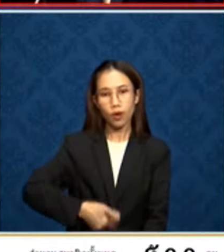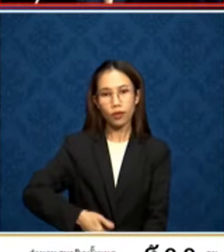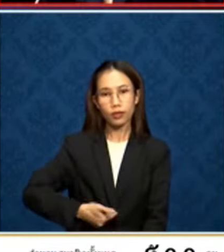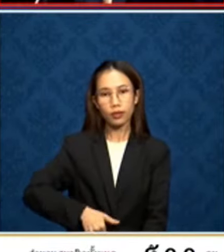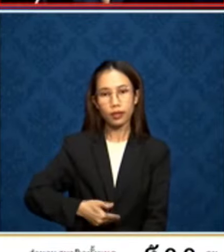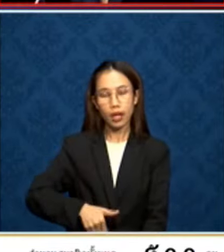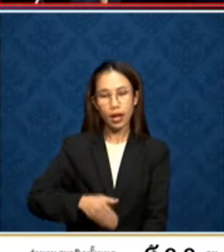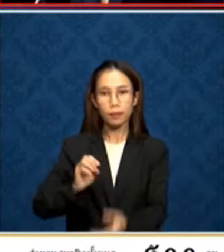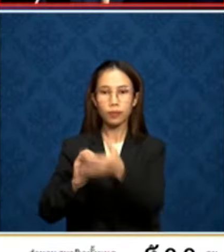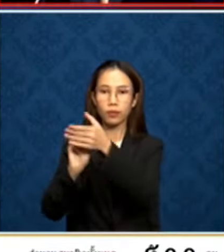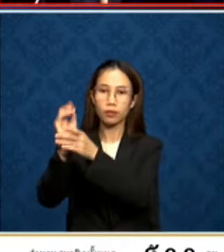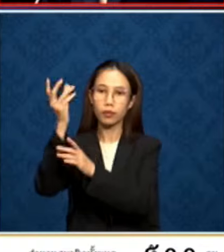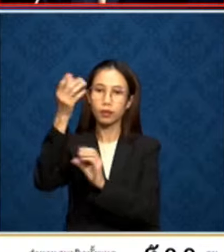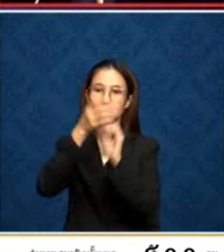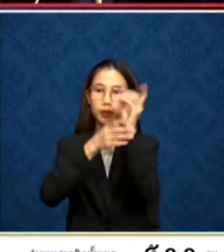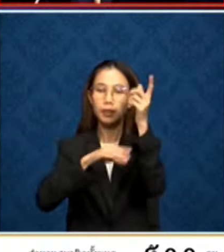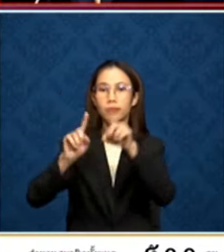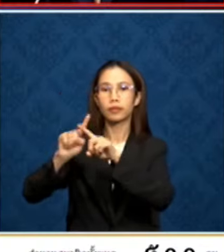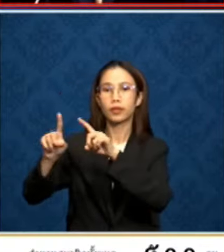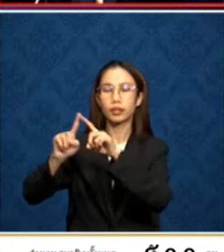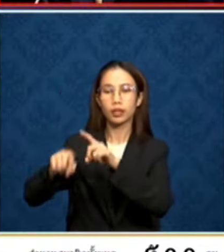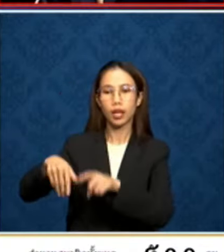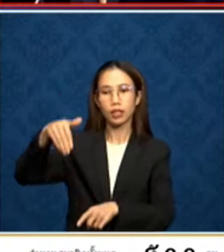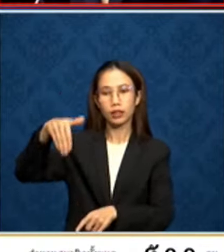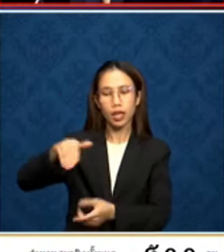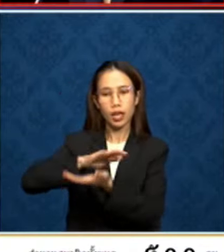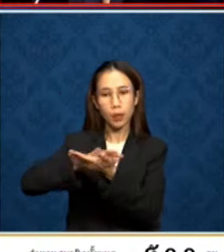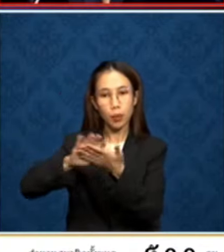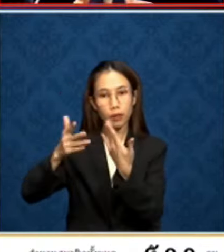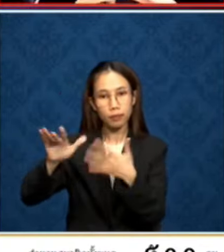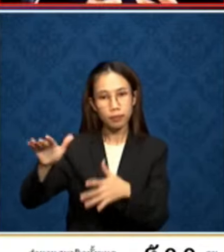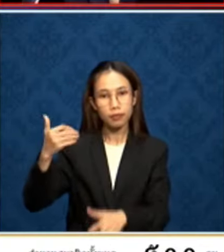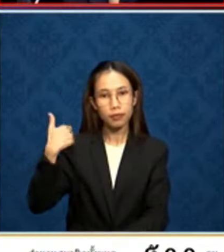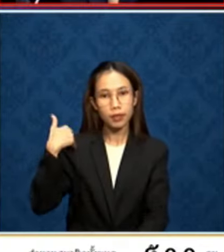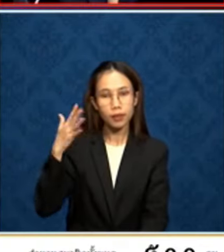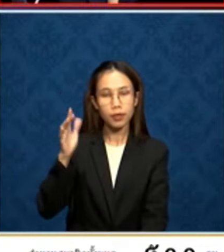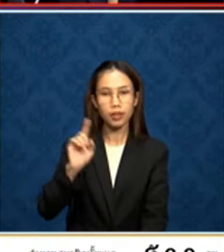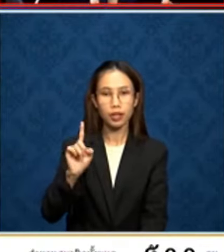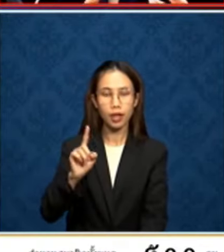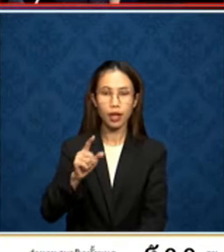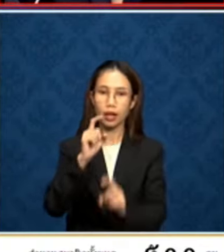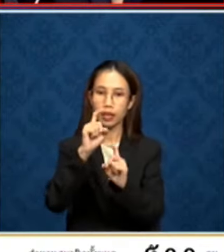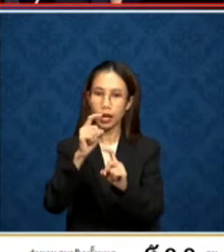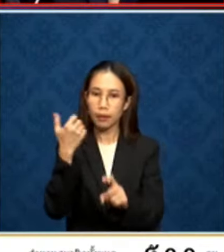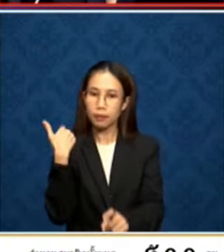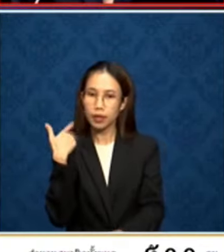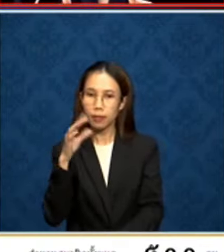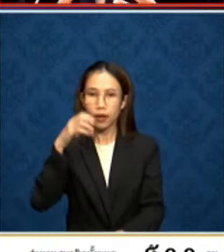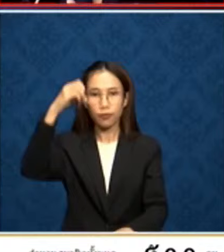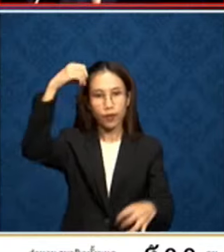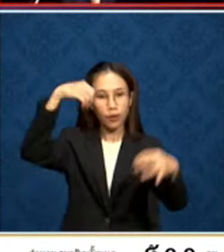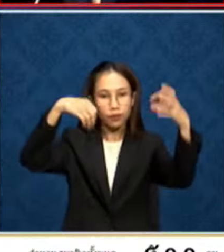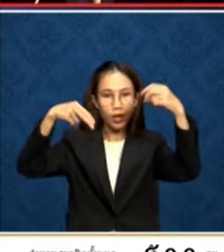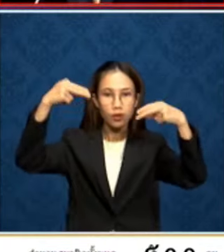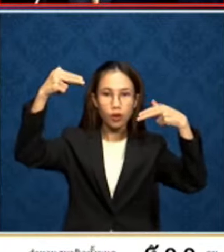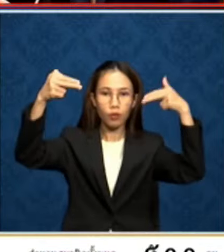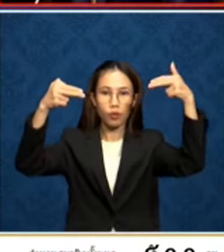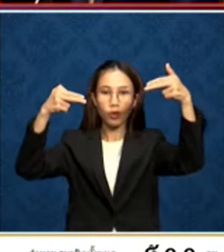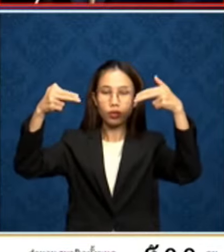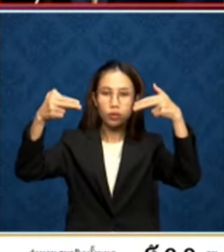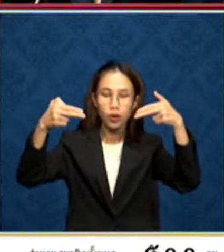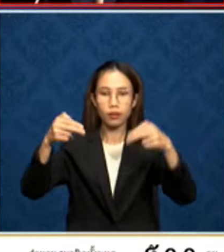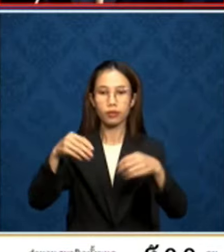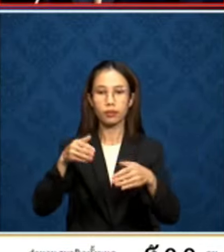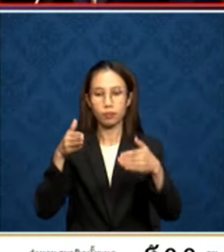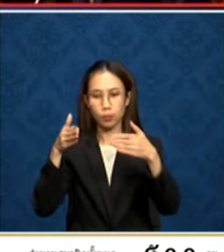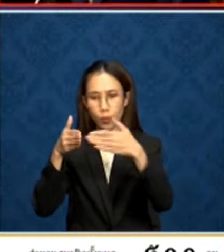ทัศนียภาพต่างๆนะคะในสถานีเรียบร้อยหรือไม่ความปลอดภัยแสงสว่างกล้องวงจรปิดจุดอับ